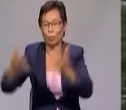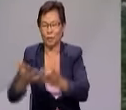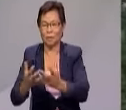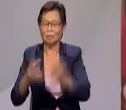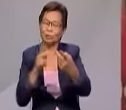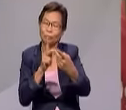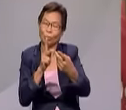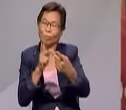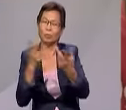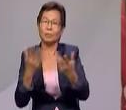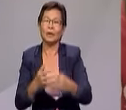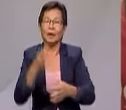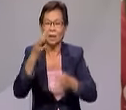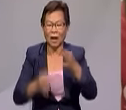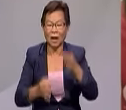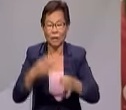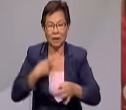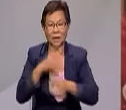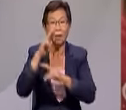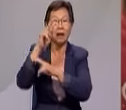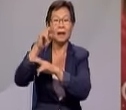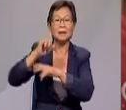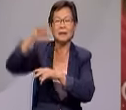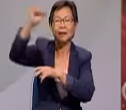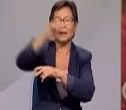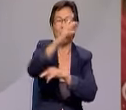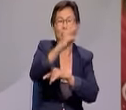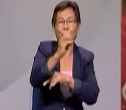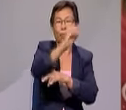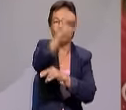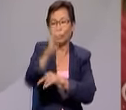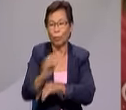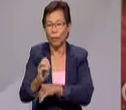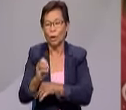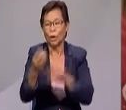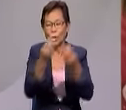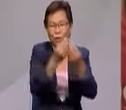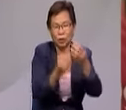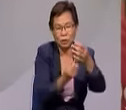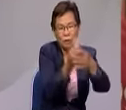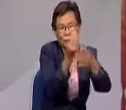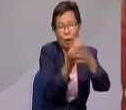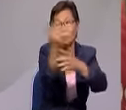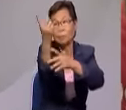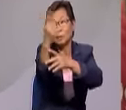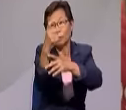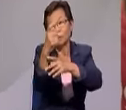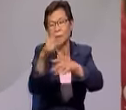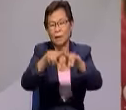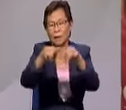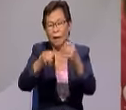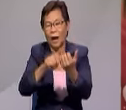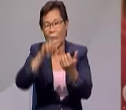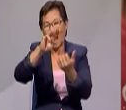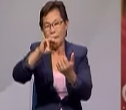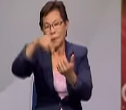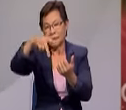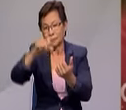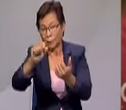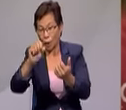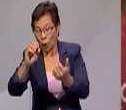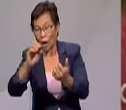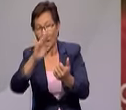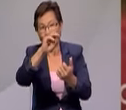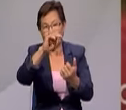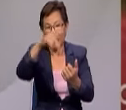Kalau kita lihat yang di Sabah, 60% jumlah kawasan penanaman sawit dipersijakan MSPO. Tapi